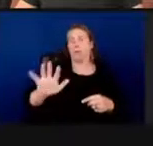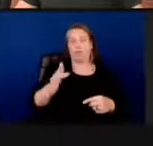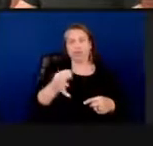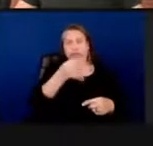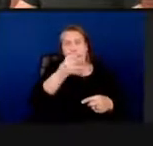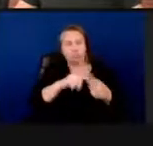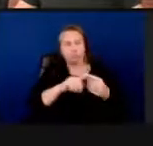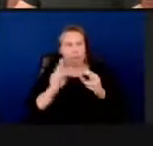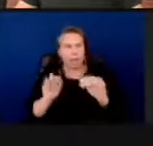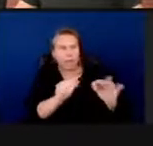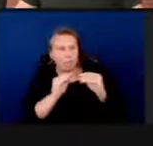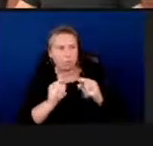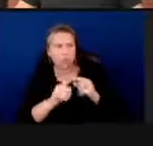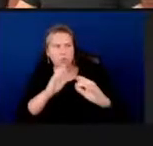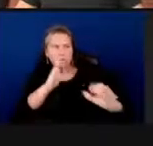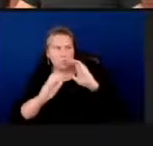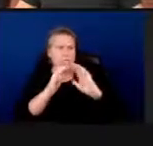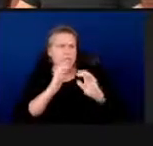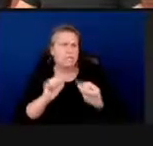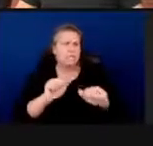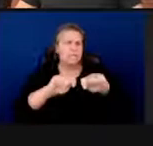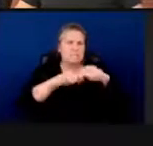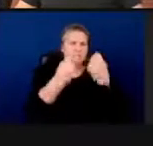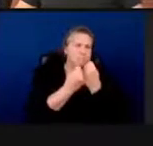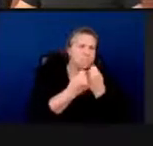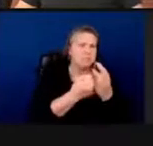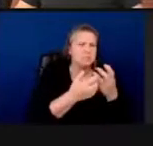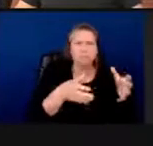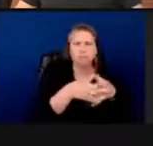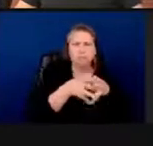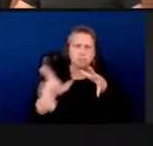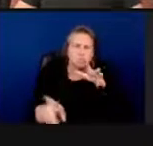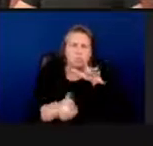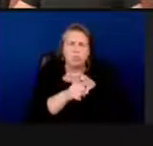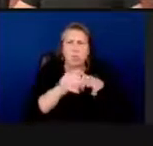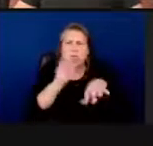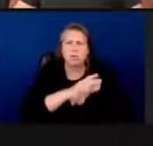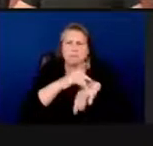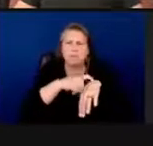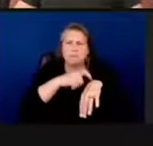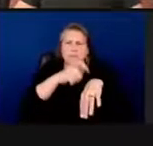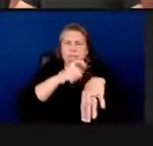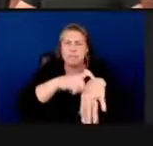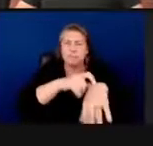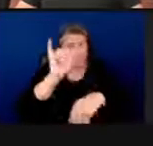kama vile kufanya kazi kwa pamoja, kuwasiliana, na